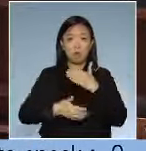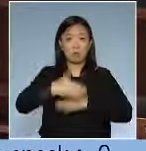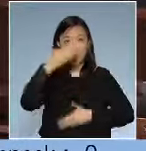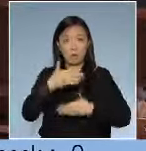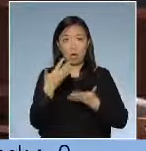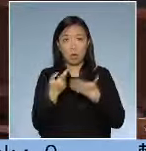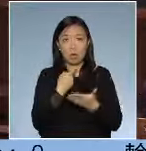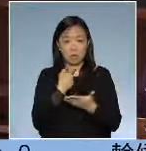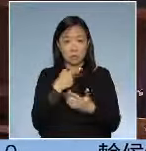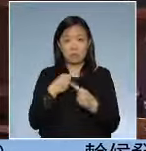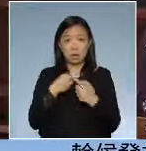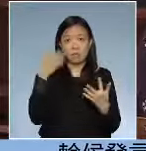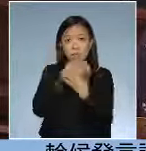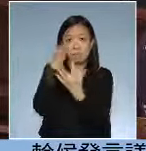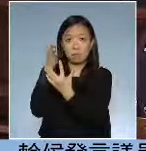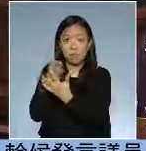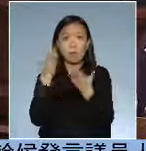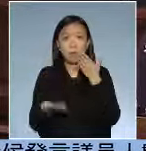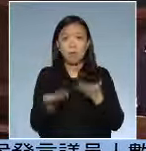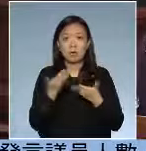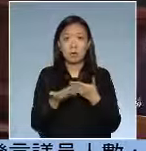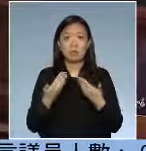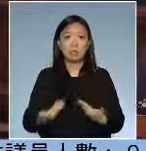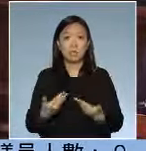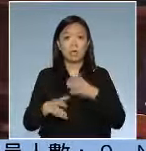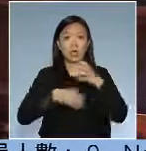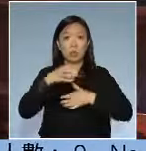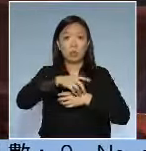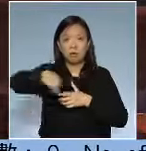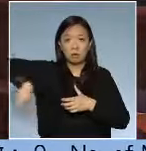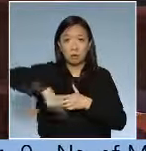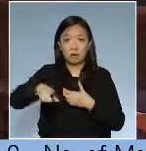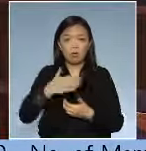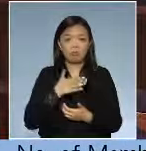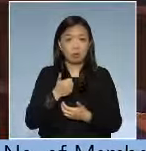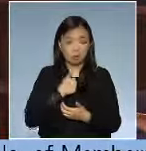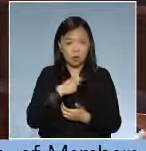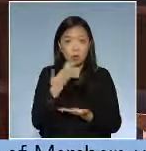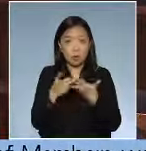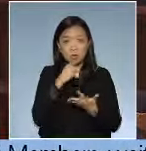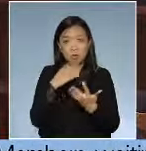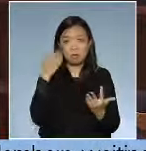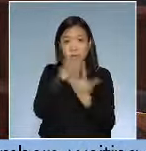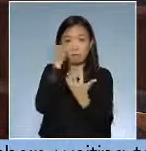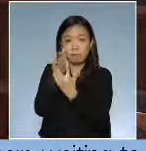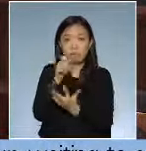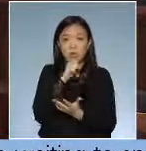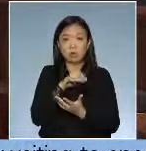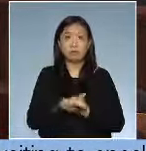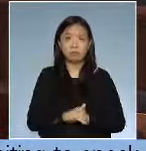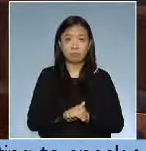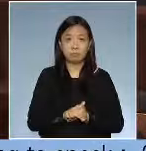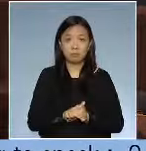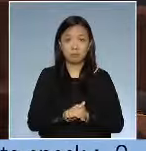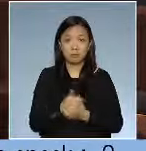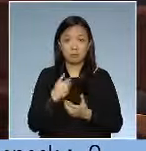呢個會議廳。咁所以咧即係而家我哋會議廳咧就隨時準備就被衝擊㗎啦。主席，我哋喺立法